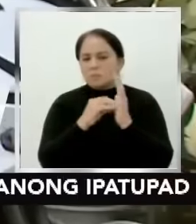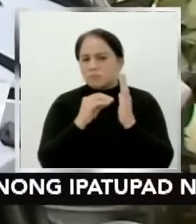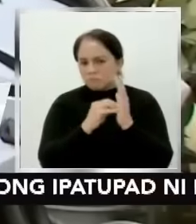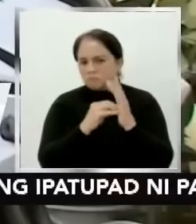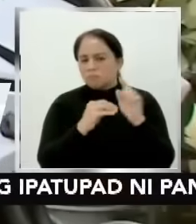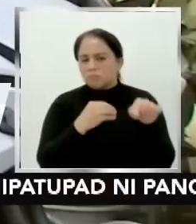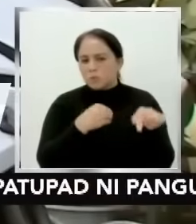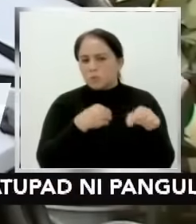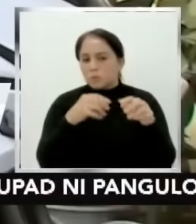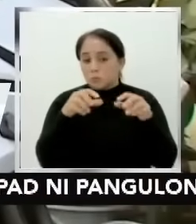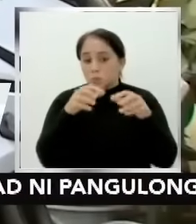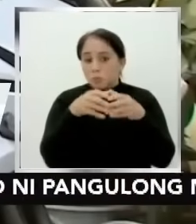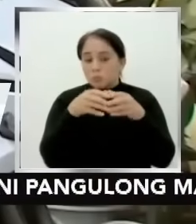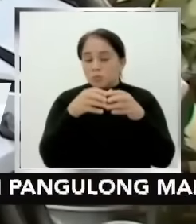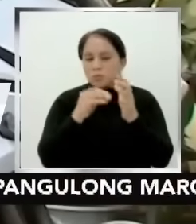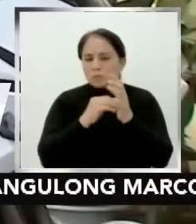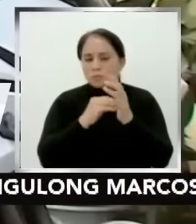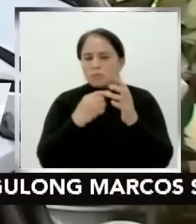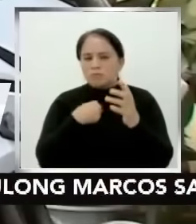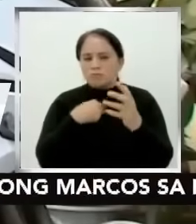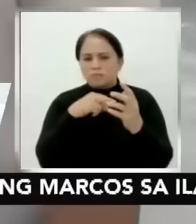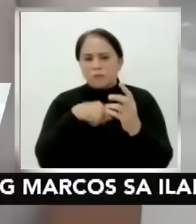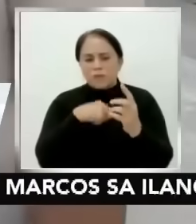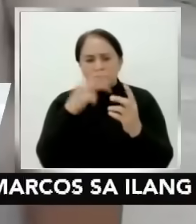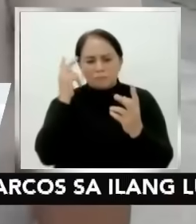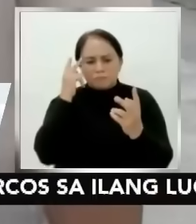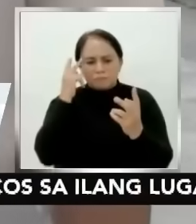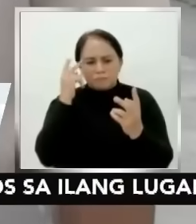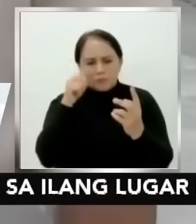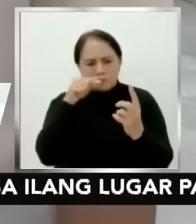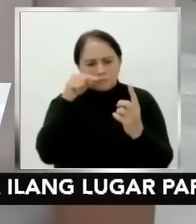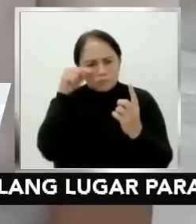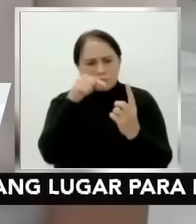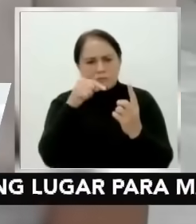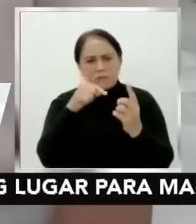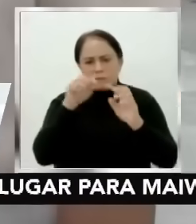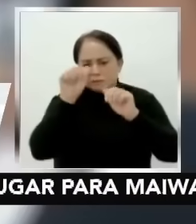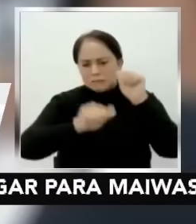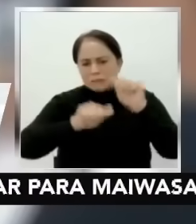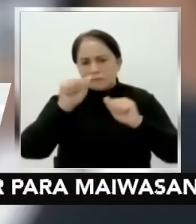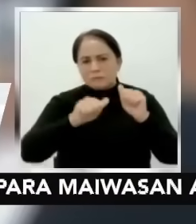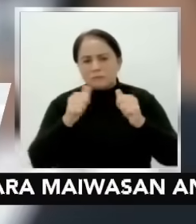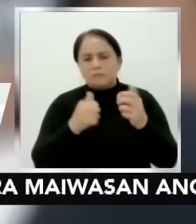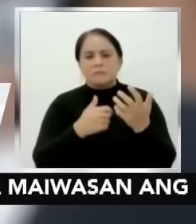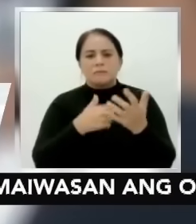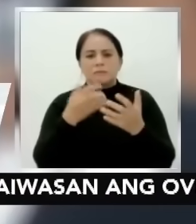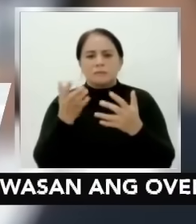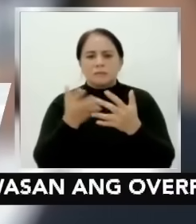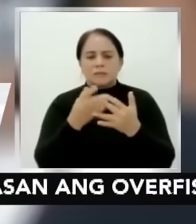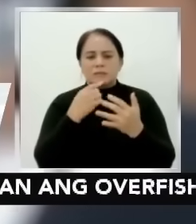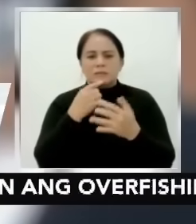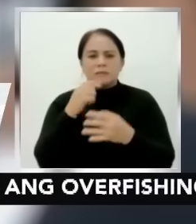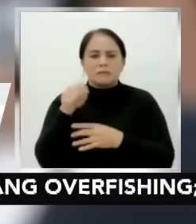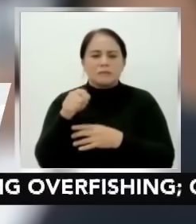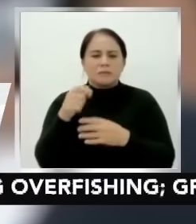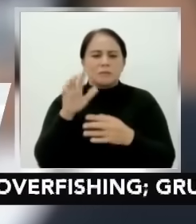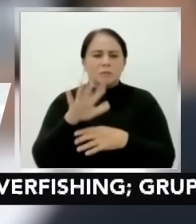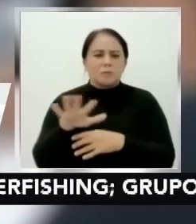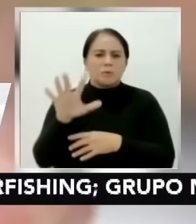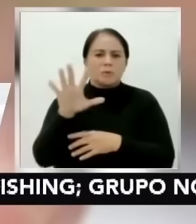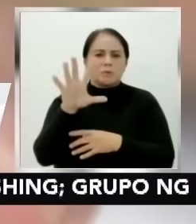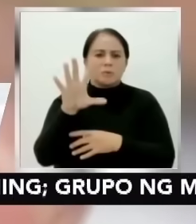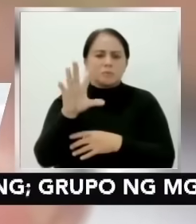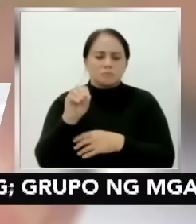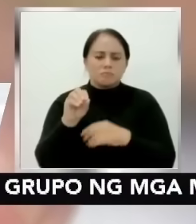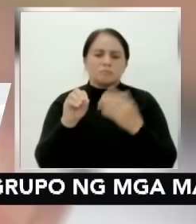objectively assess the case. Ayon sa Justice Department, Hindi raw bababa sa 50 bata ang